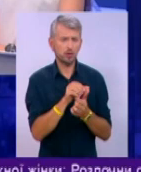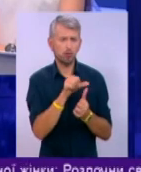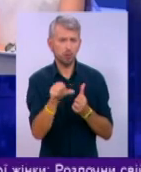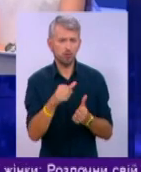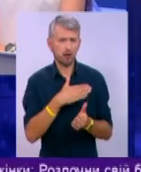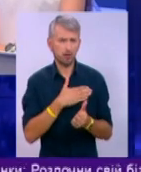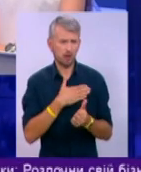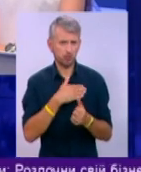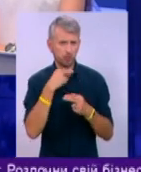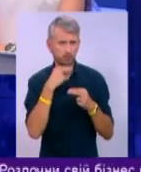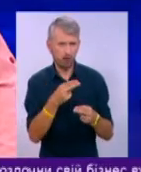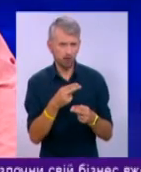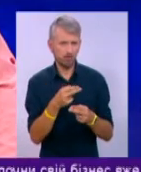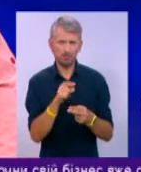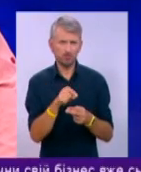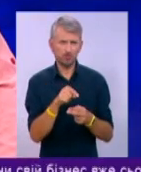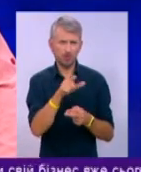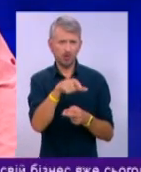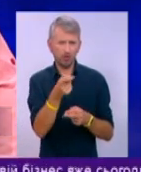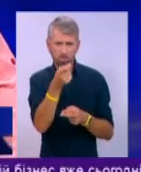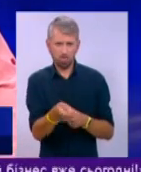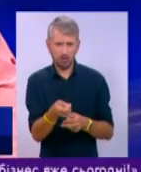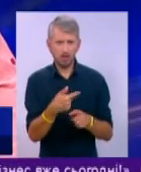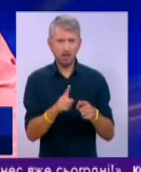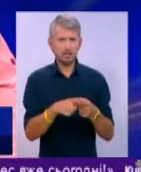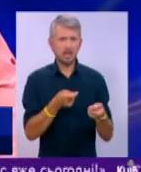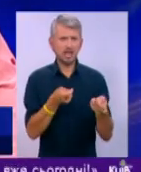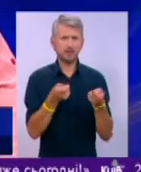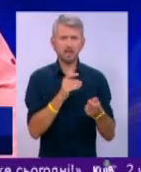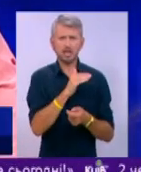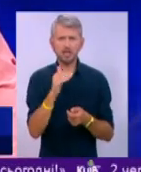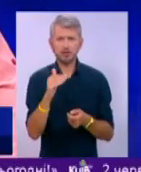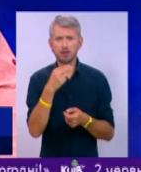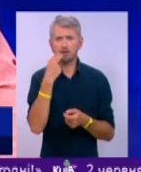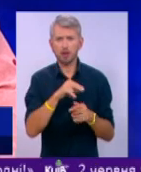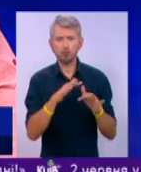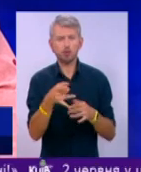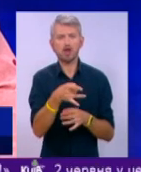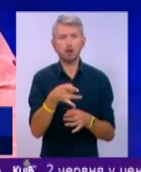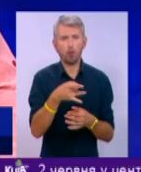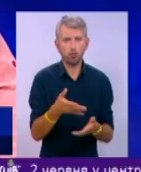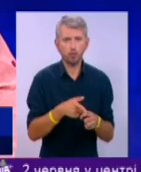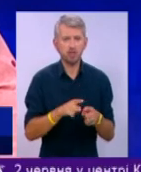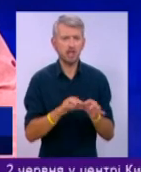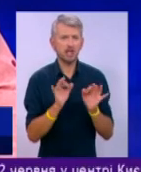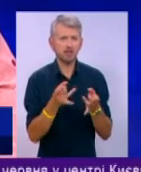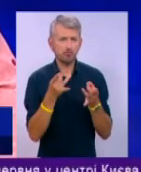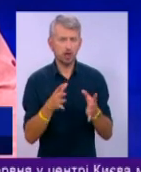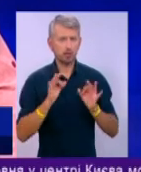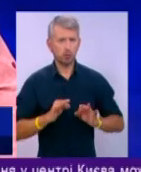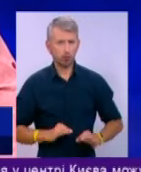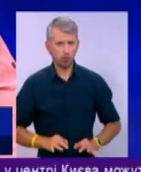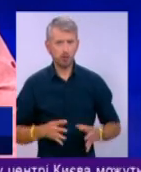нашу медійну увагу в силу своєї дрібності. Тобто це керівники рівня, там, в кращому разі, району, це звичайні прокурори,